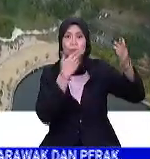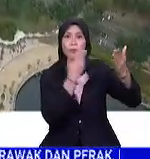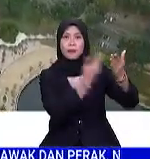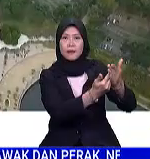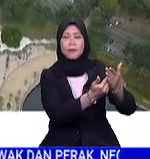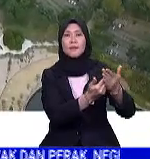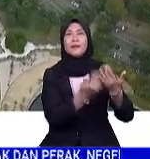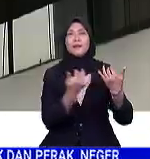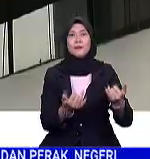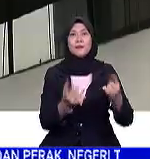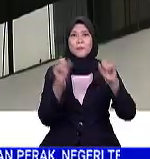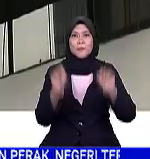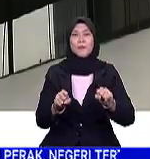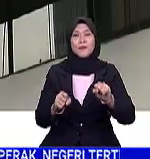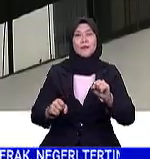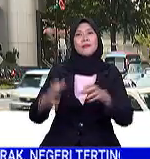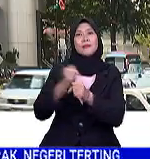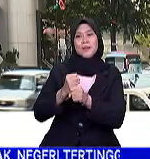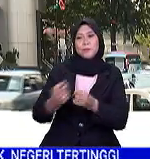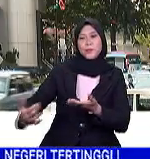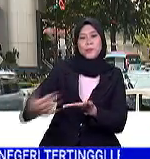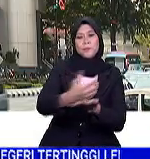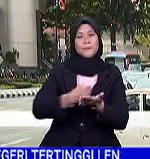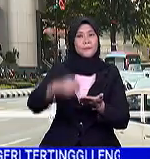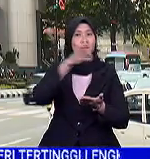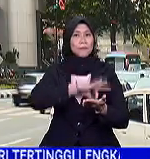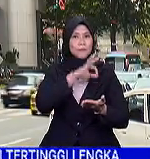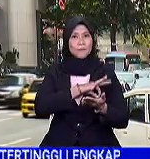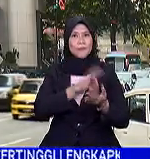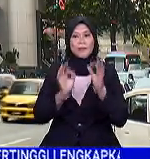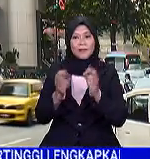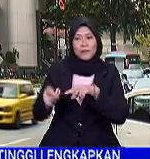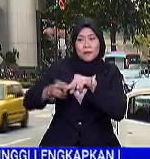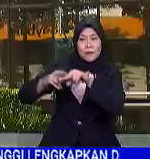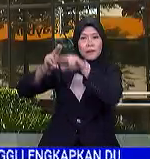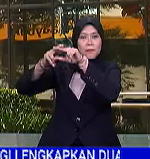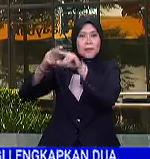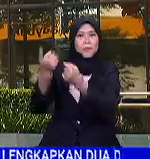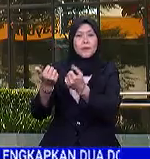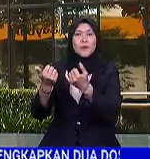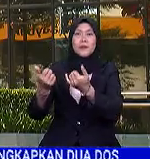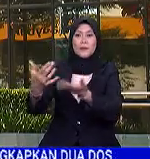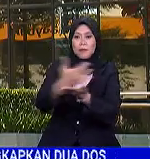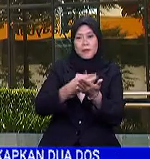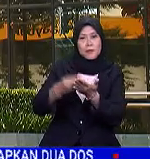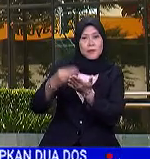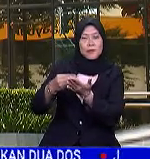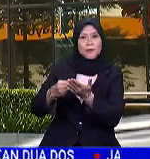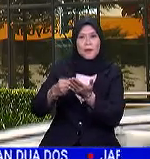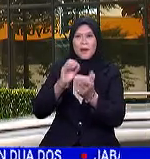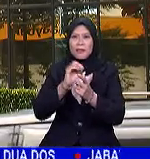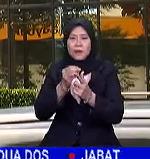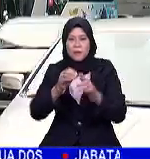menerusi langkah memperluaskan asas pendapatan sebaliknya jika peningkatan ketara liability luar Jungle dan